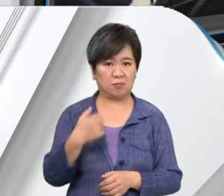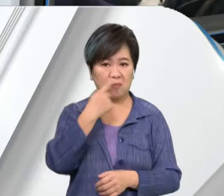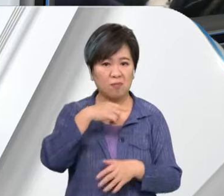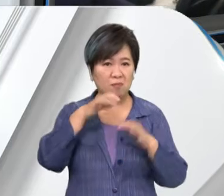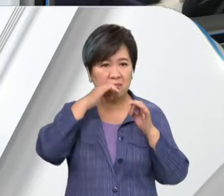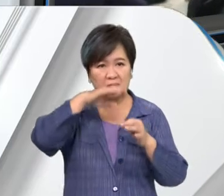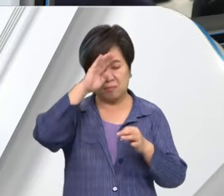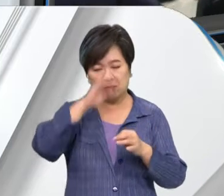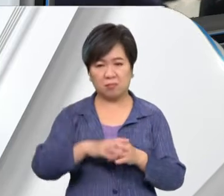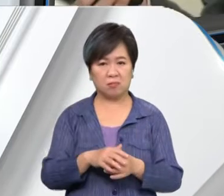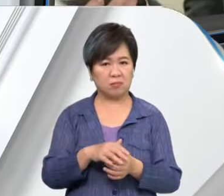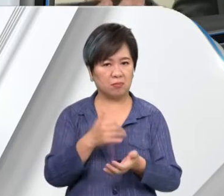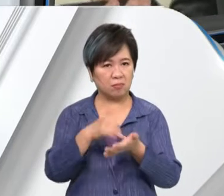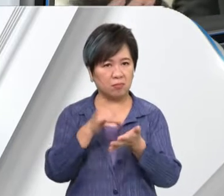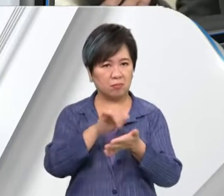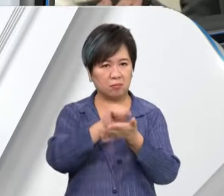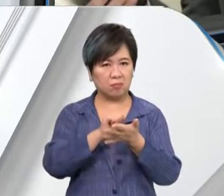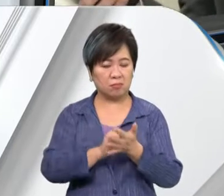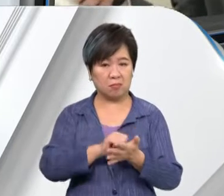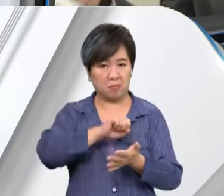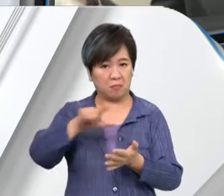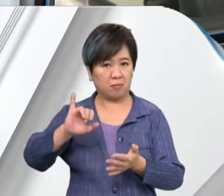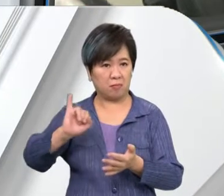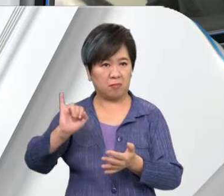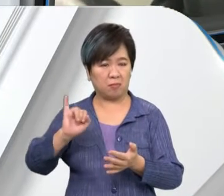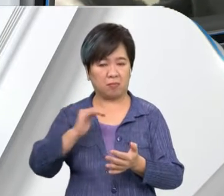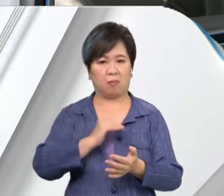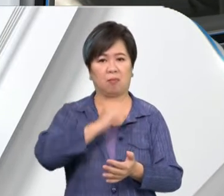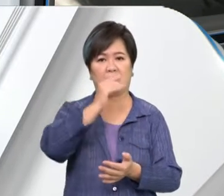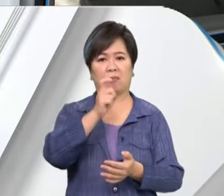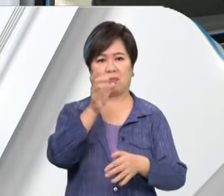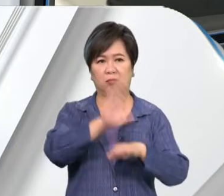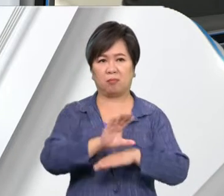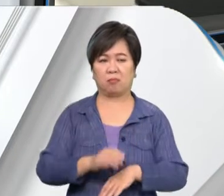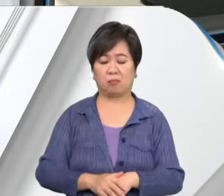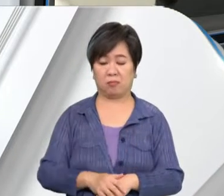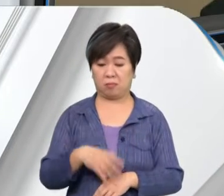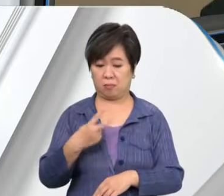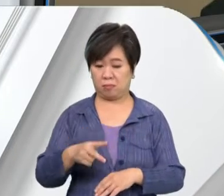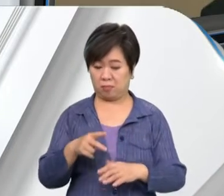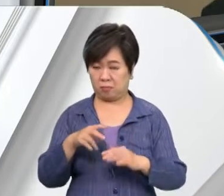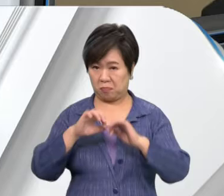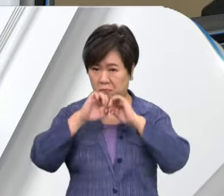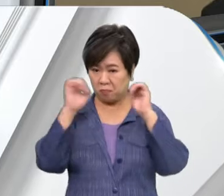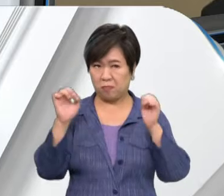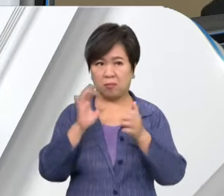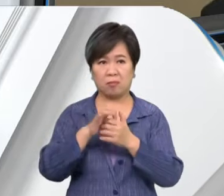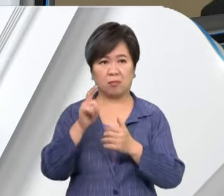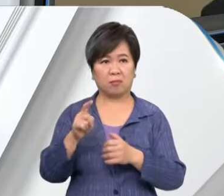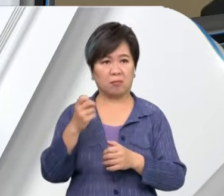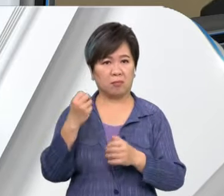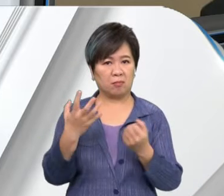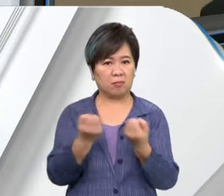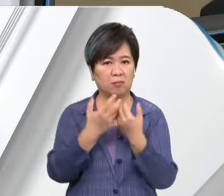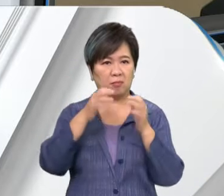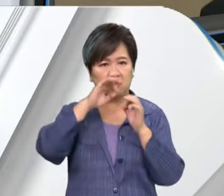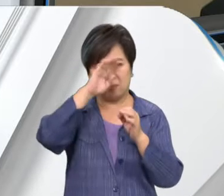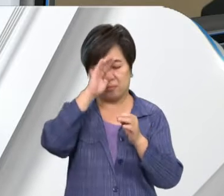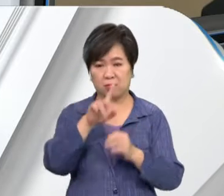抗癌的比例3比5性过了10倍下降，同时还发现新发癌症的因素